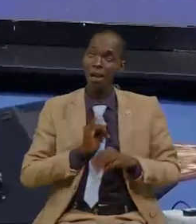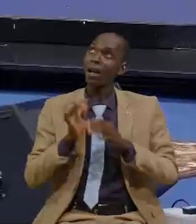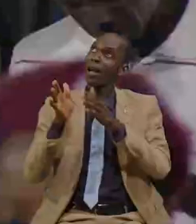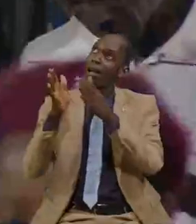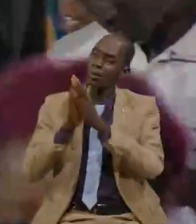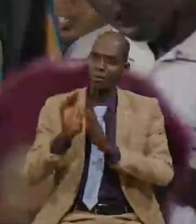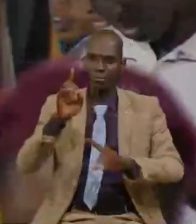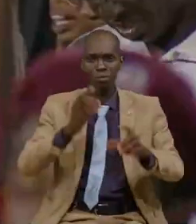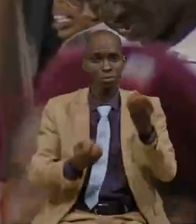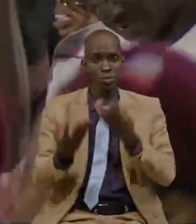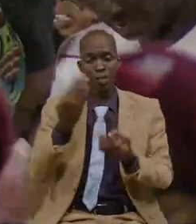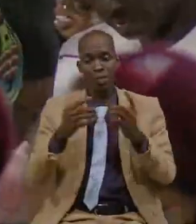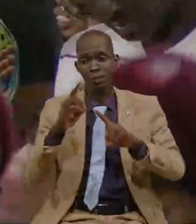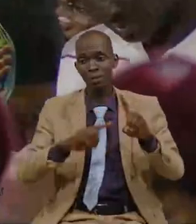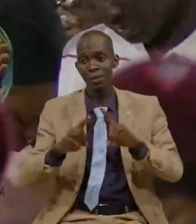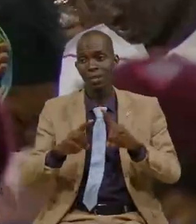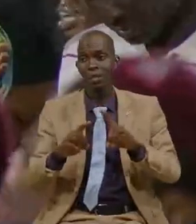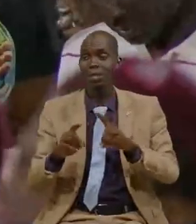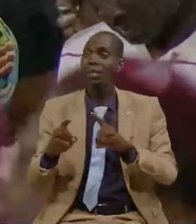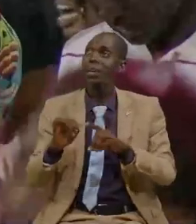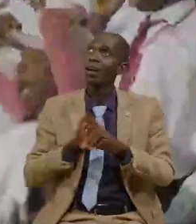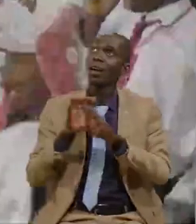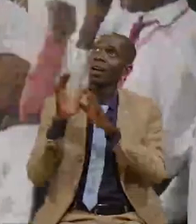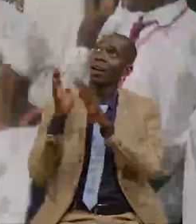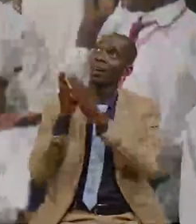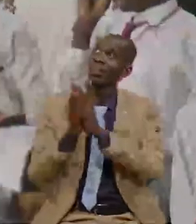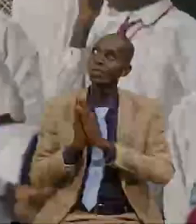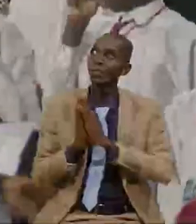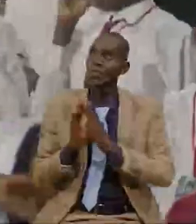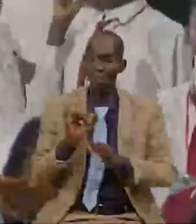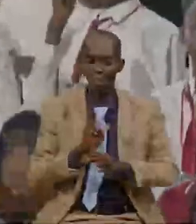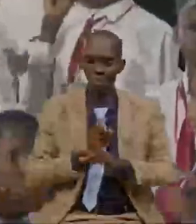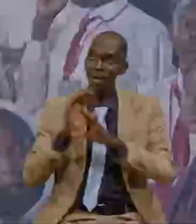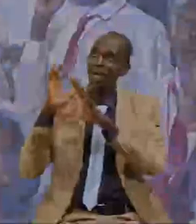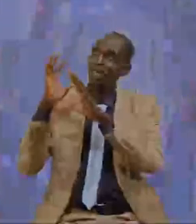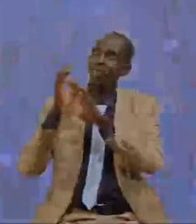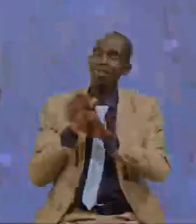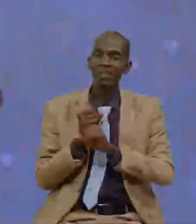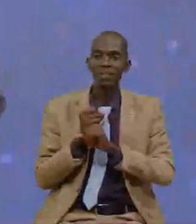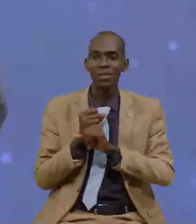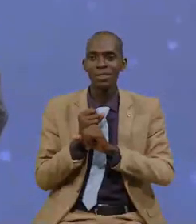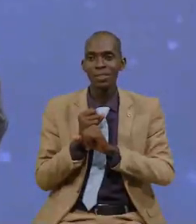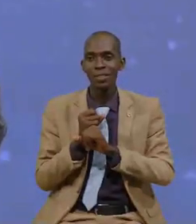Je poursuis. Il faut dire, je demande. Je demande, je reçois.